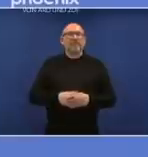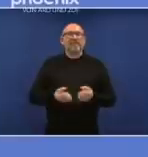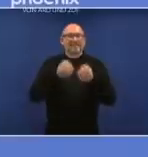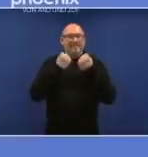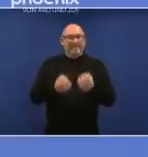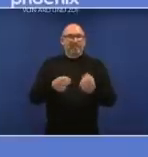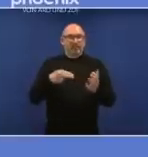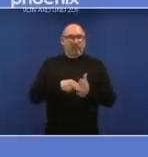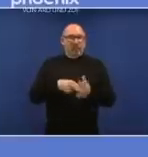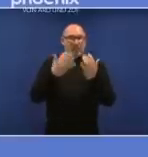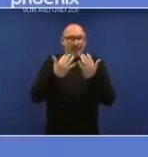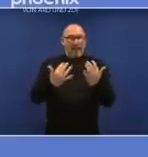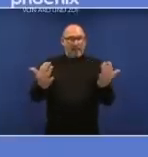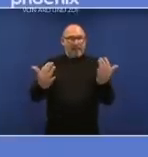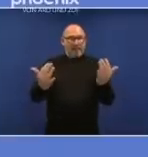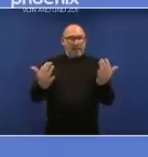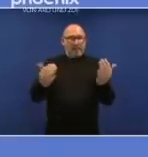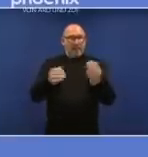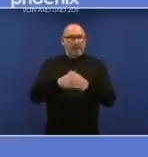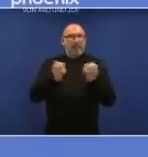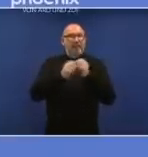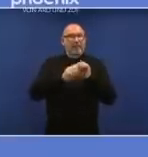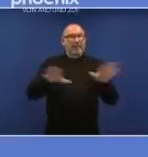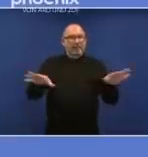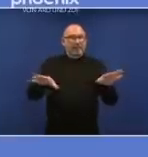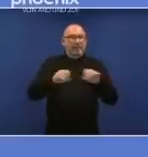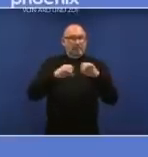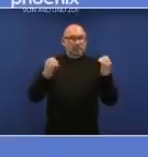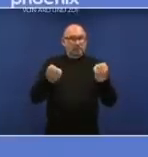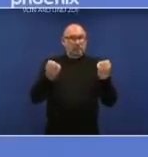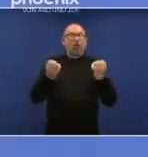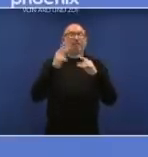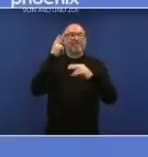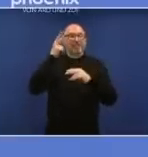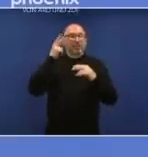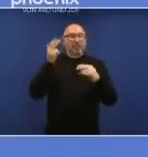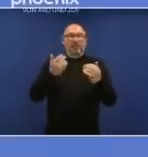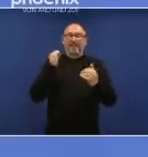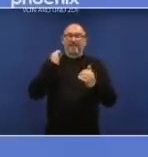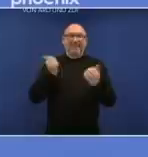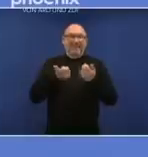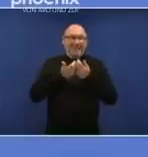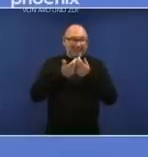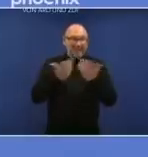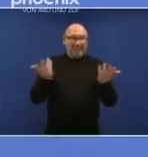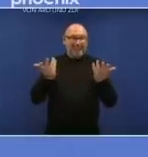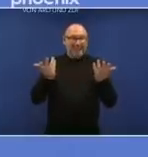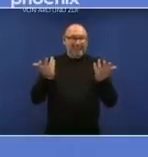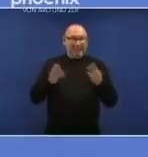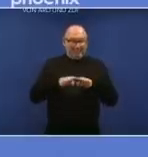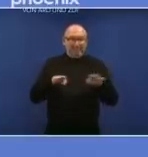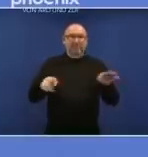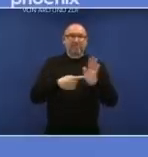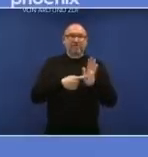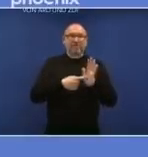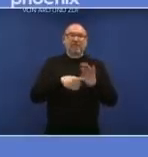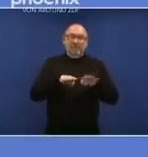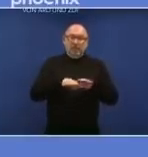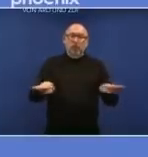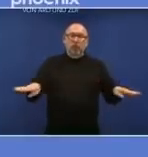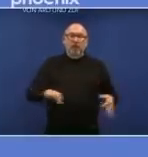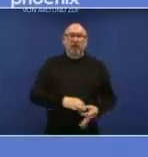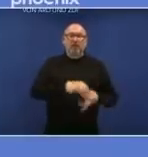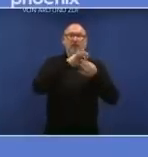Parlament dieser epidemischen Lage von nationaler Tragweite die Voraussetzung für alle zentralen Regelungen zur Eindämmung